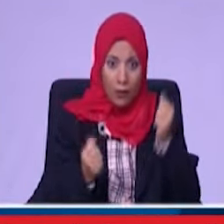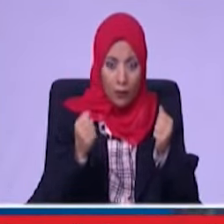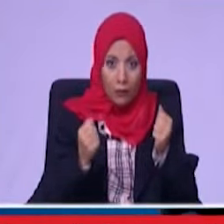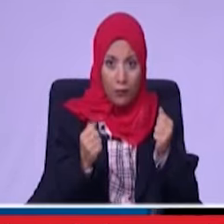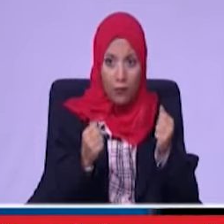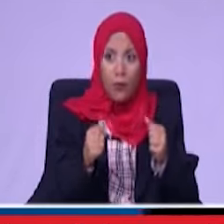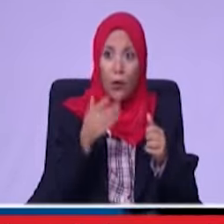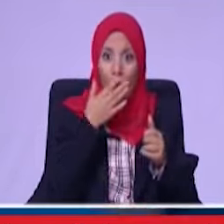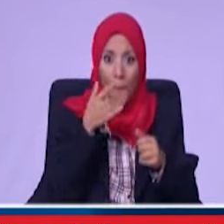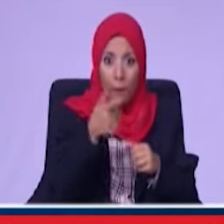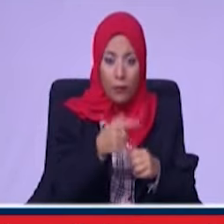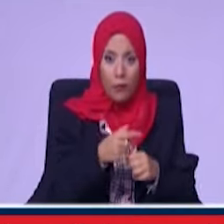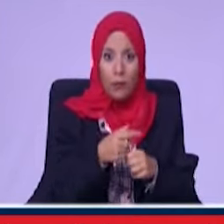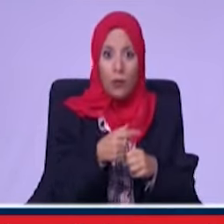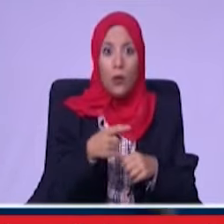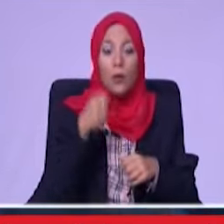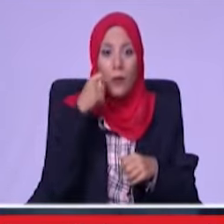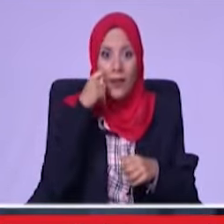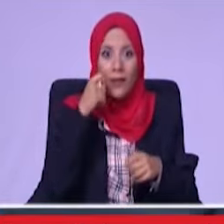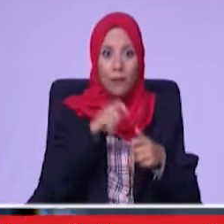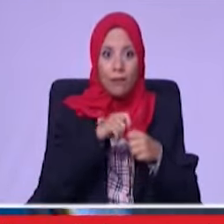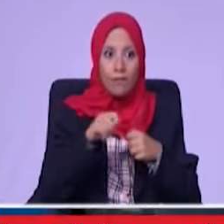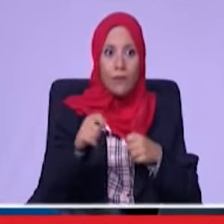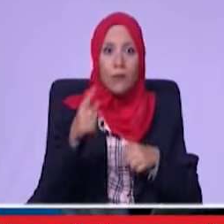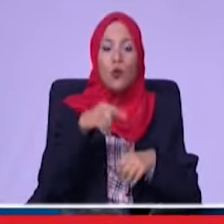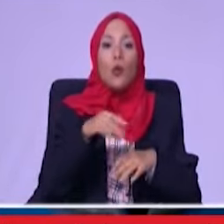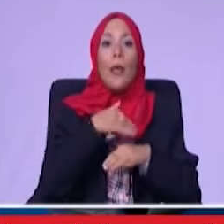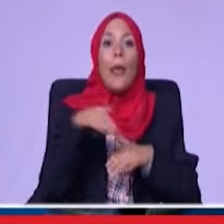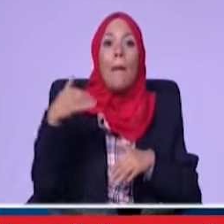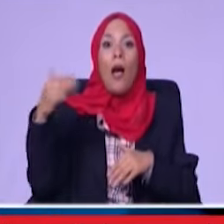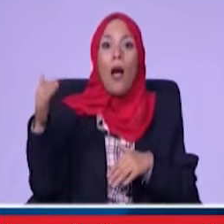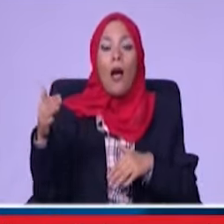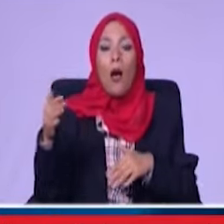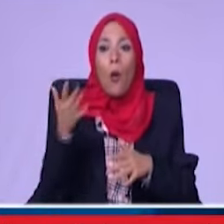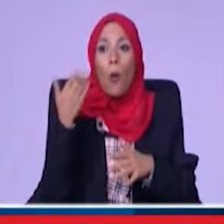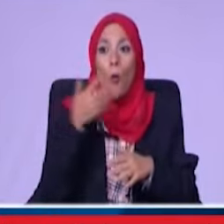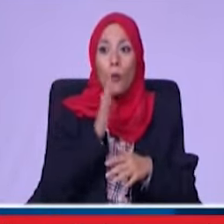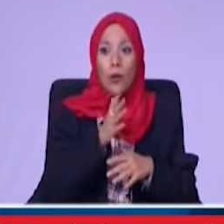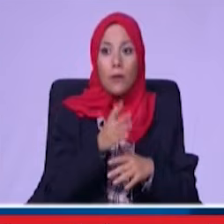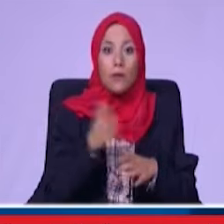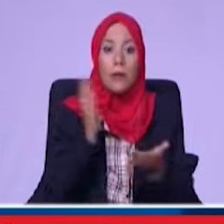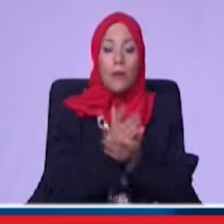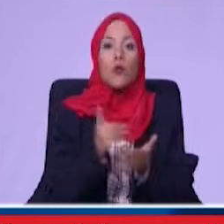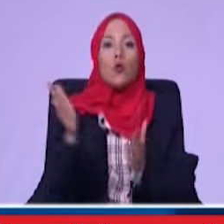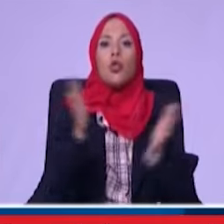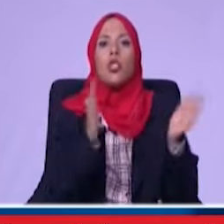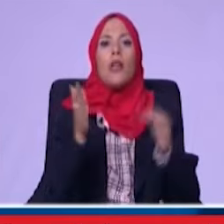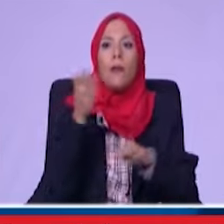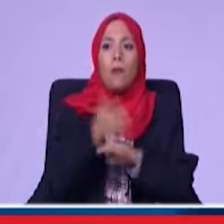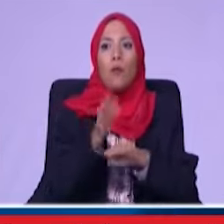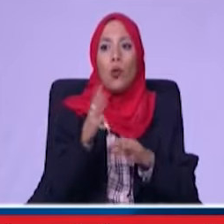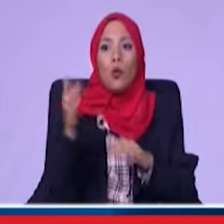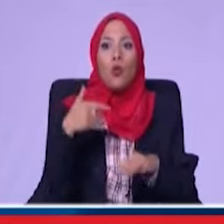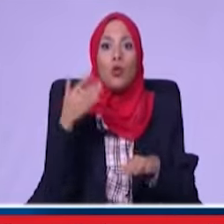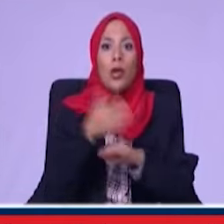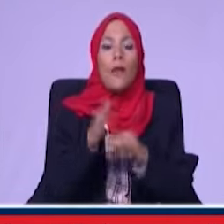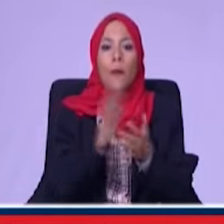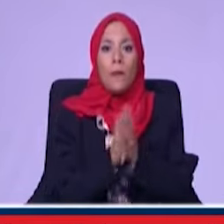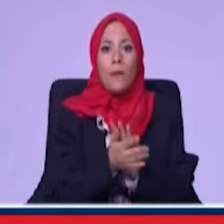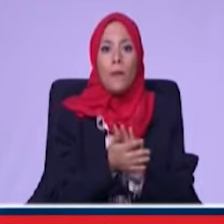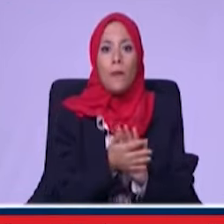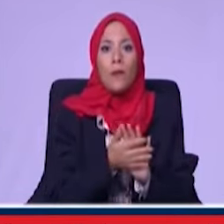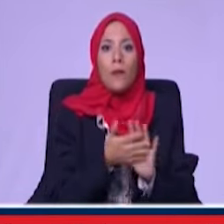والأب، والناس بتتحاسب يوم القيامة وهو ماشي، دخلهم الجنة. لما يدخلوا الجنة أول قصر